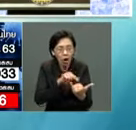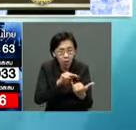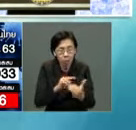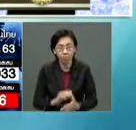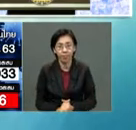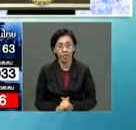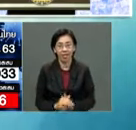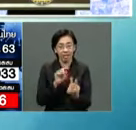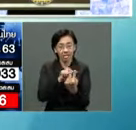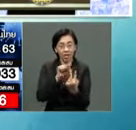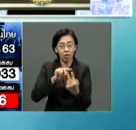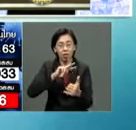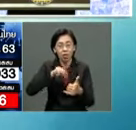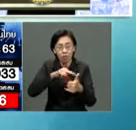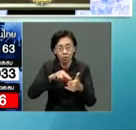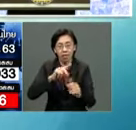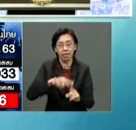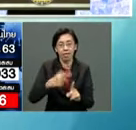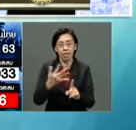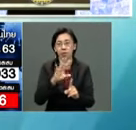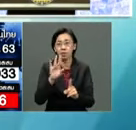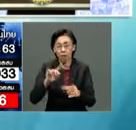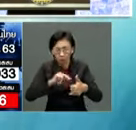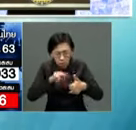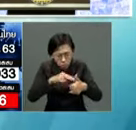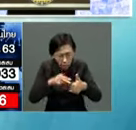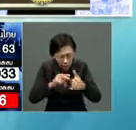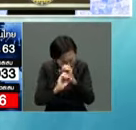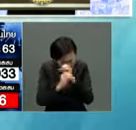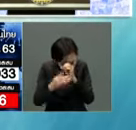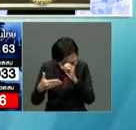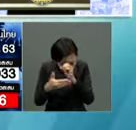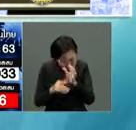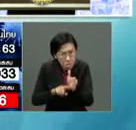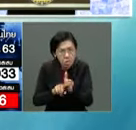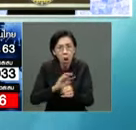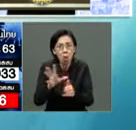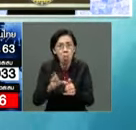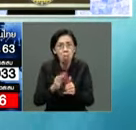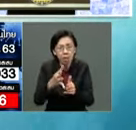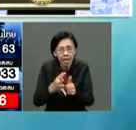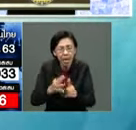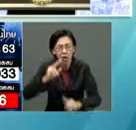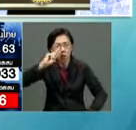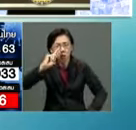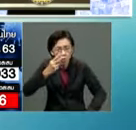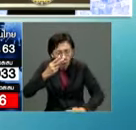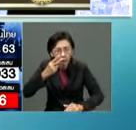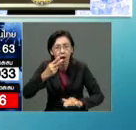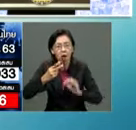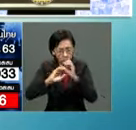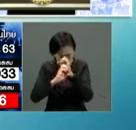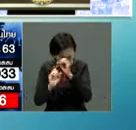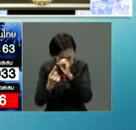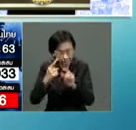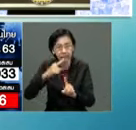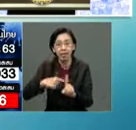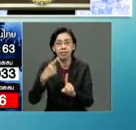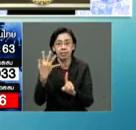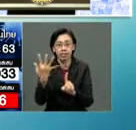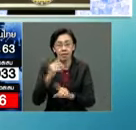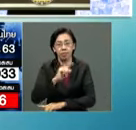กเนี่ยนะครับในวันที่8พฤษภาคมไม่พบเชื้อแล้วก็มาพบเชื้อตรวจซ้ำอีกทีหนึ่งวันที่14พฤษภา